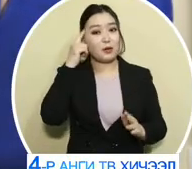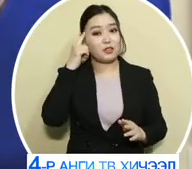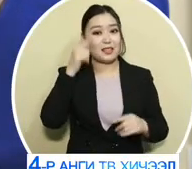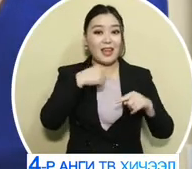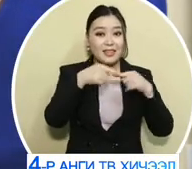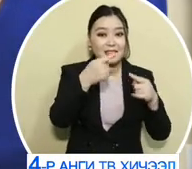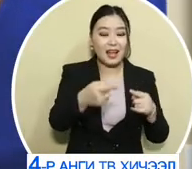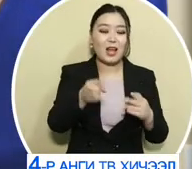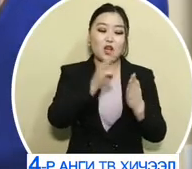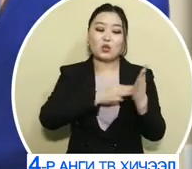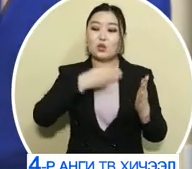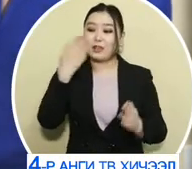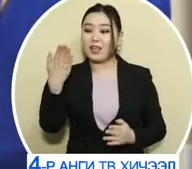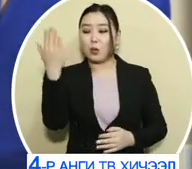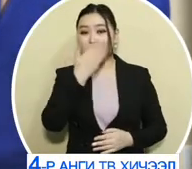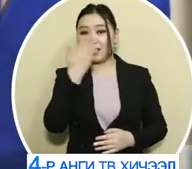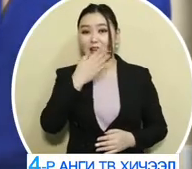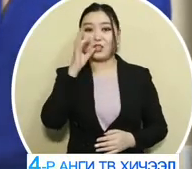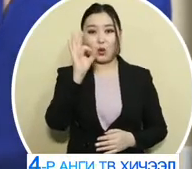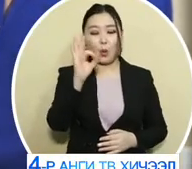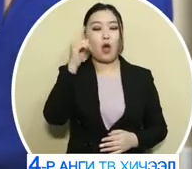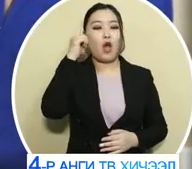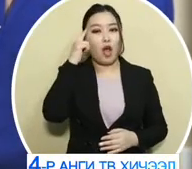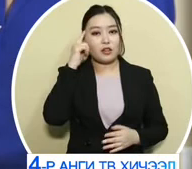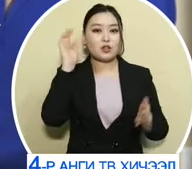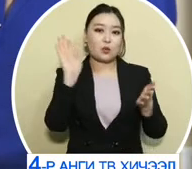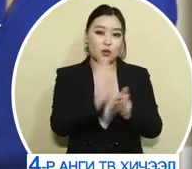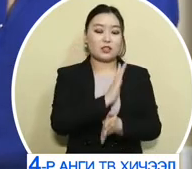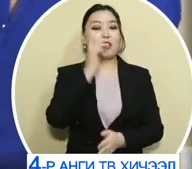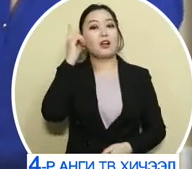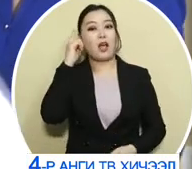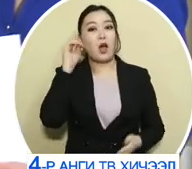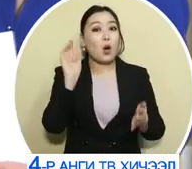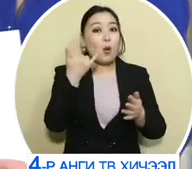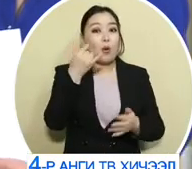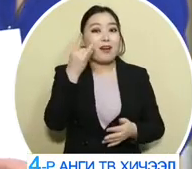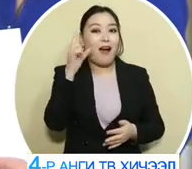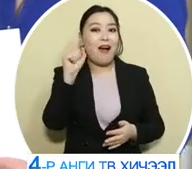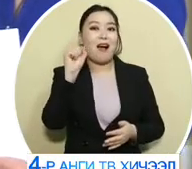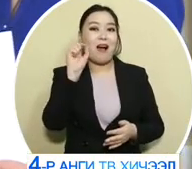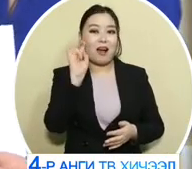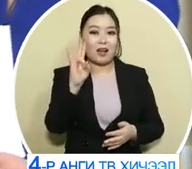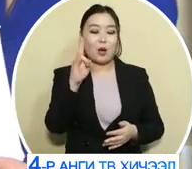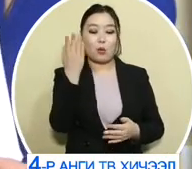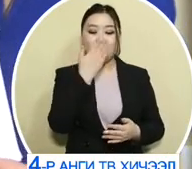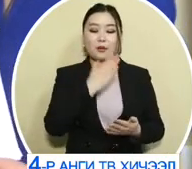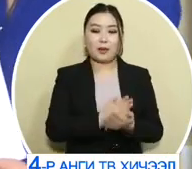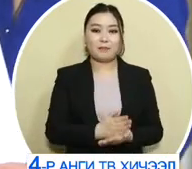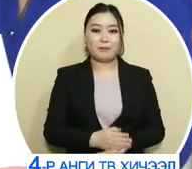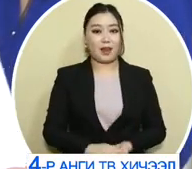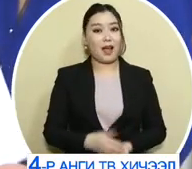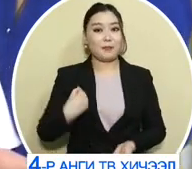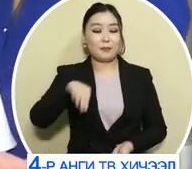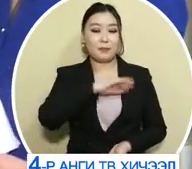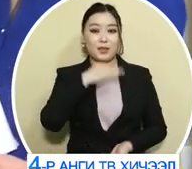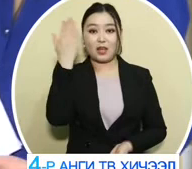уншихдаа зөв, хурдан, ойлгож, уран унших нь. За, тэгвэл саяны бид нар уншсан намайг сансарт